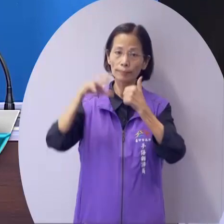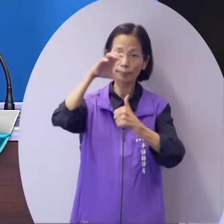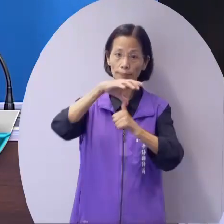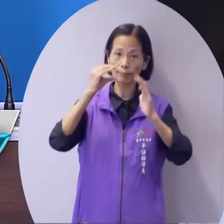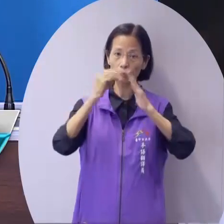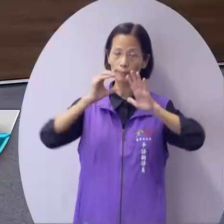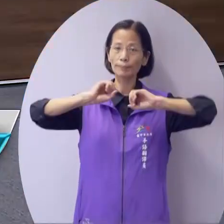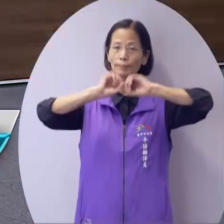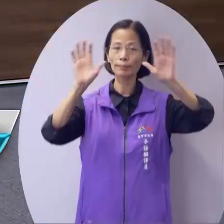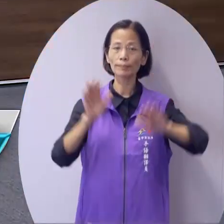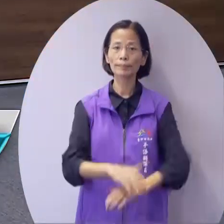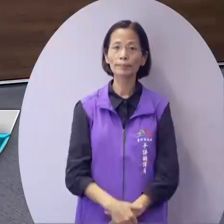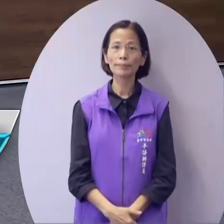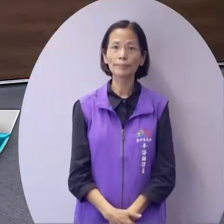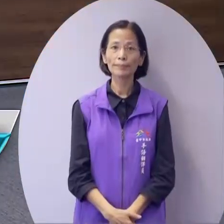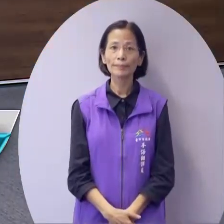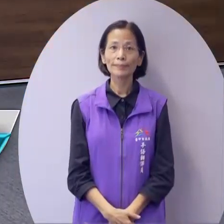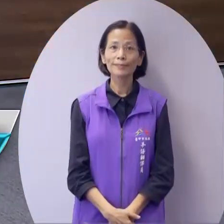布。